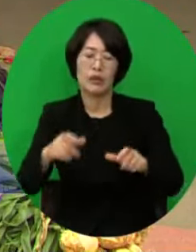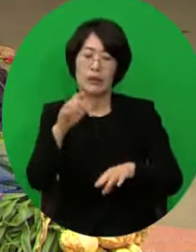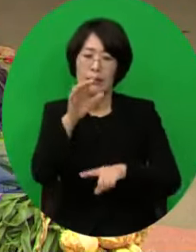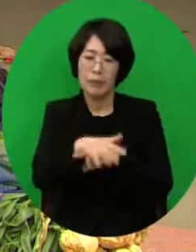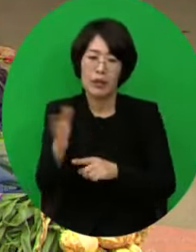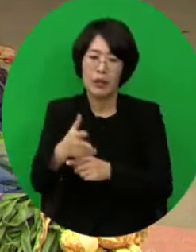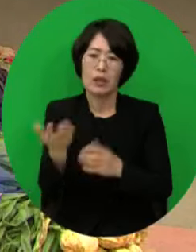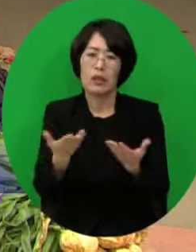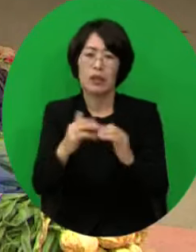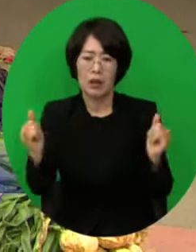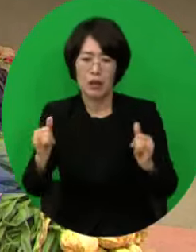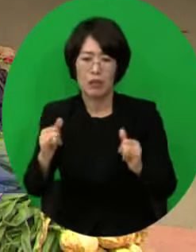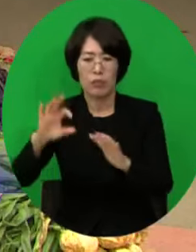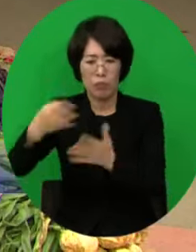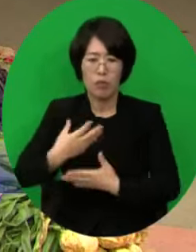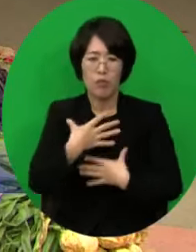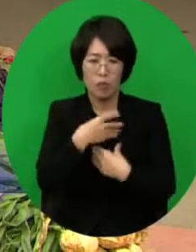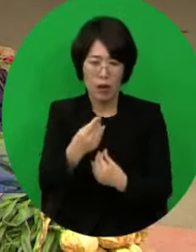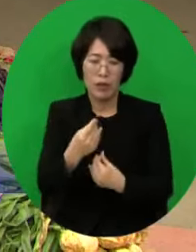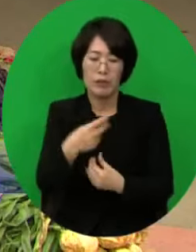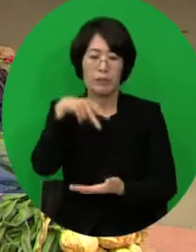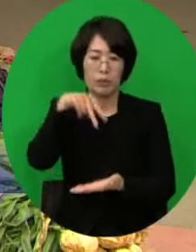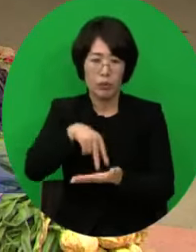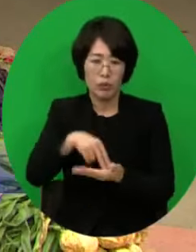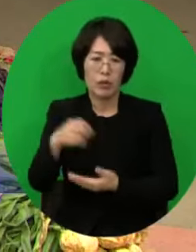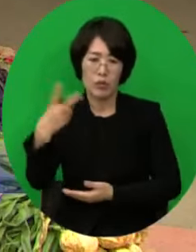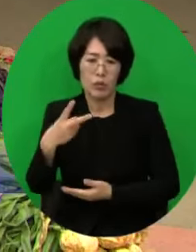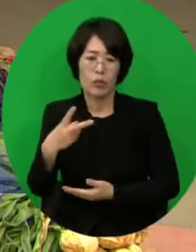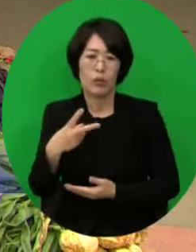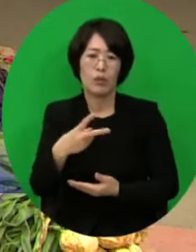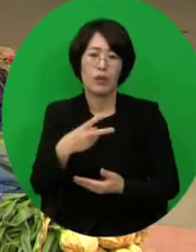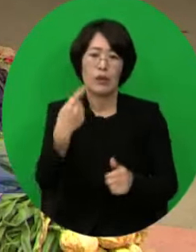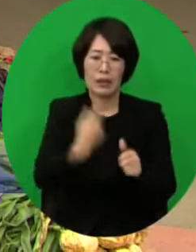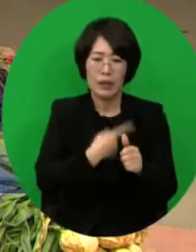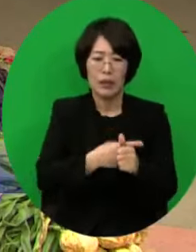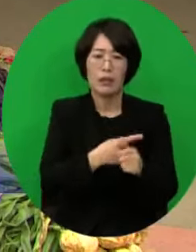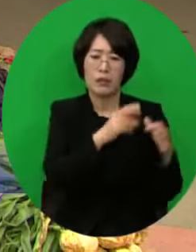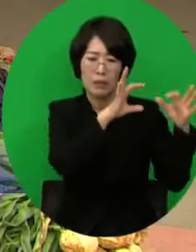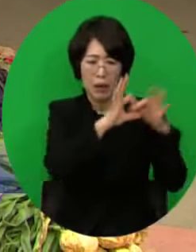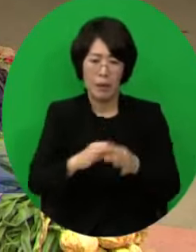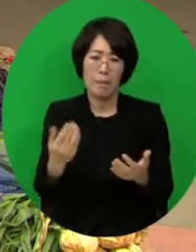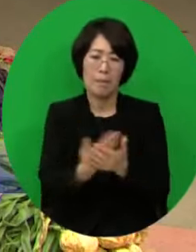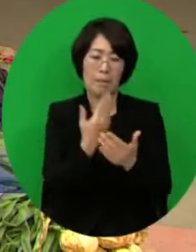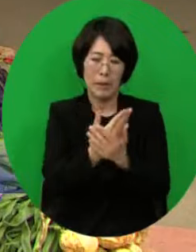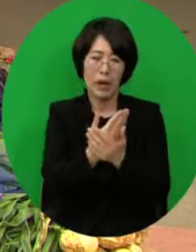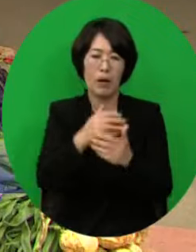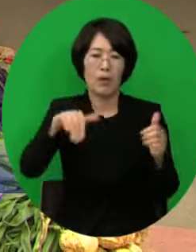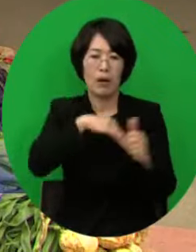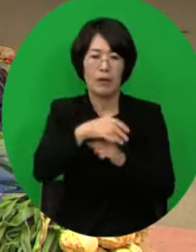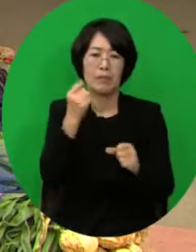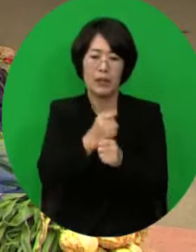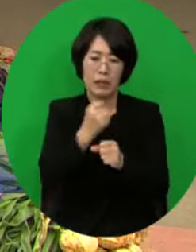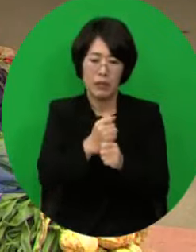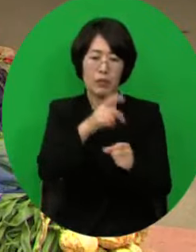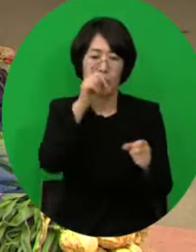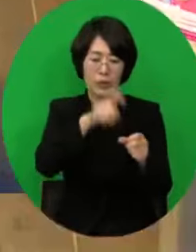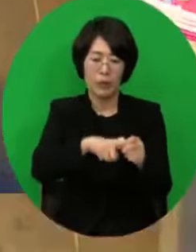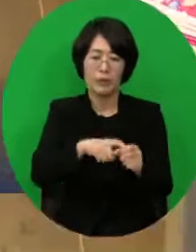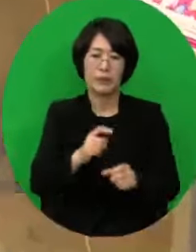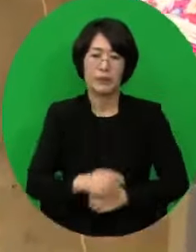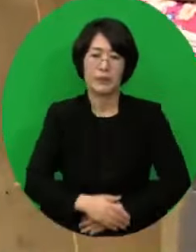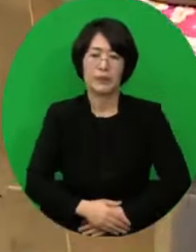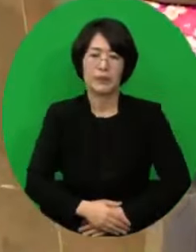농어민들의 안정적인 소득을 보장하는 것, 그럼으로써 지속 가능한 영농 환경을 조성하는 것에 목표를 두고